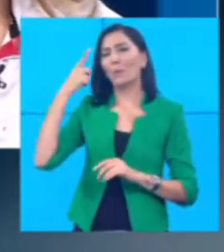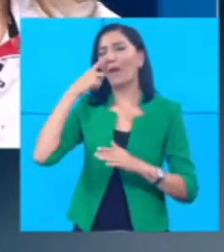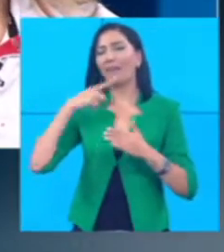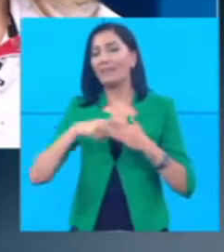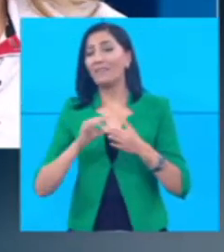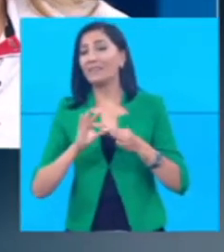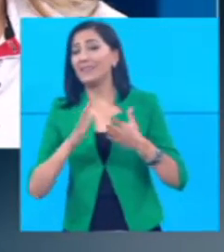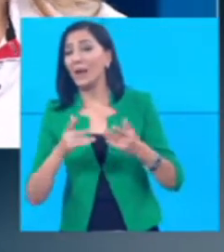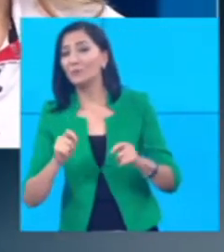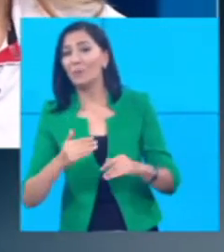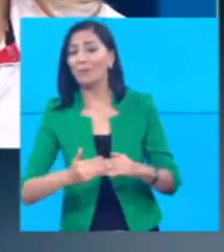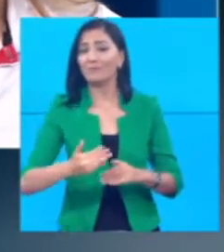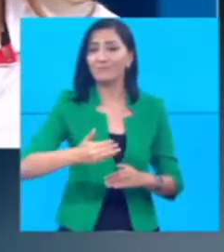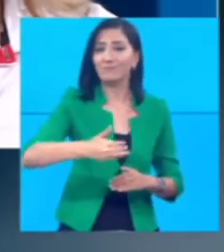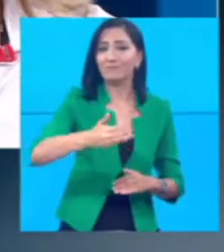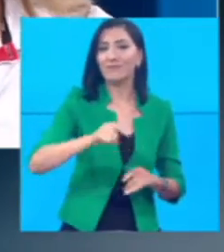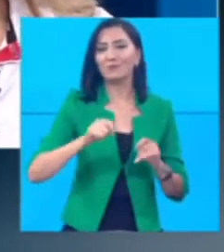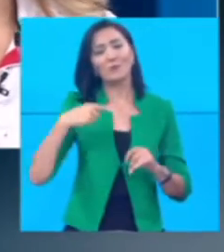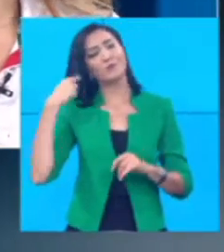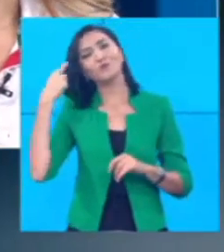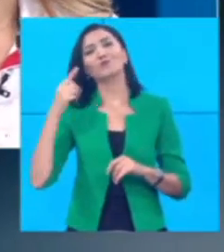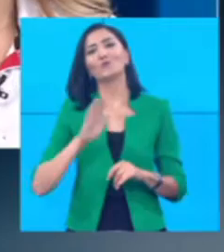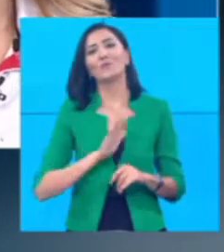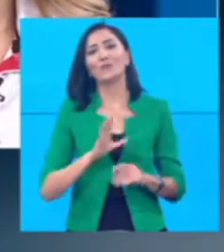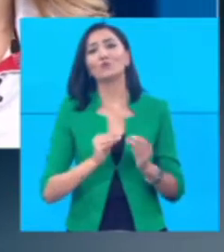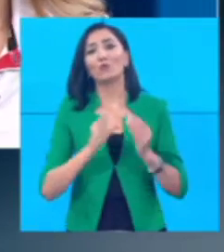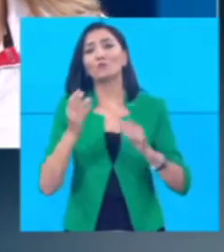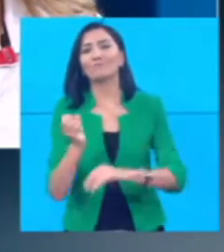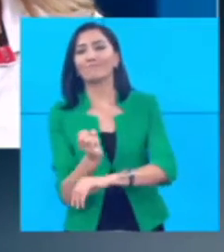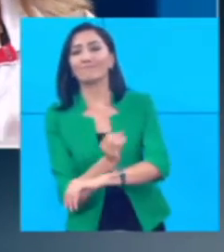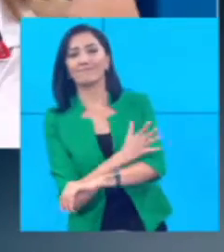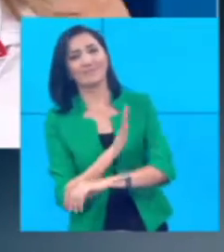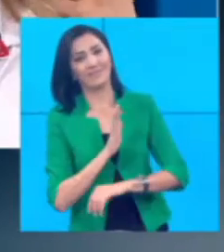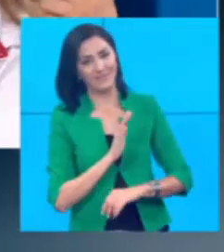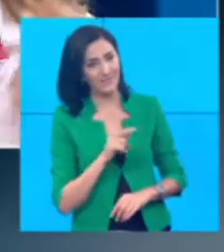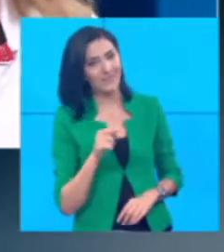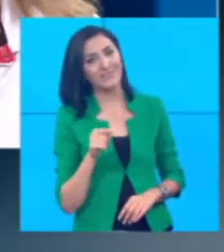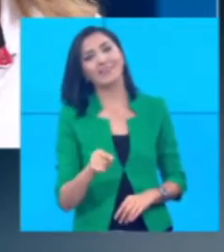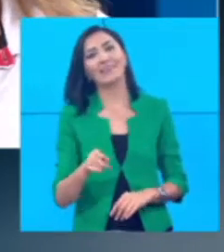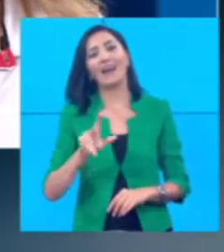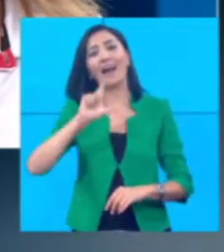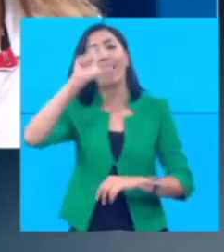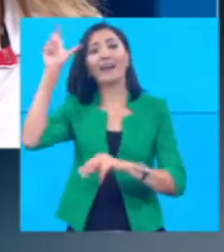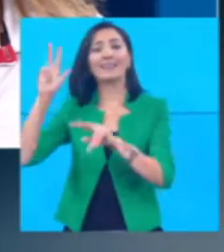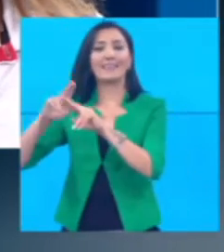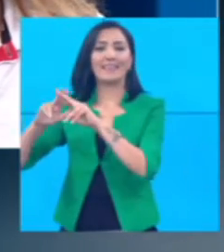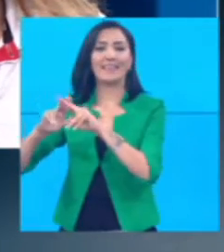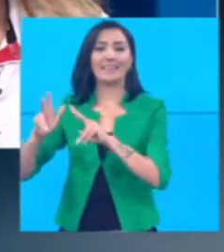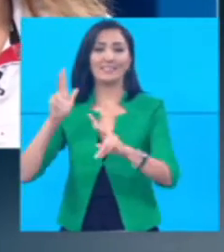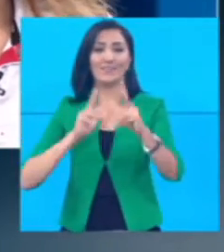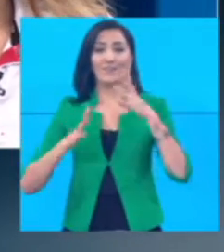yapacağımı, hedeflerime daha iyi ilerlemek için düşünüyorum yani. Çok büyük bir gurur. Zihin antrenmanı yapıyorum yani. O ay yıldızlı